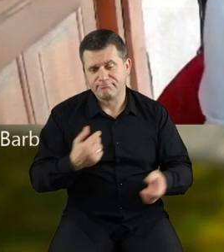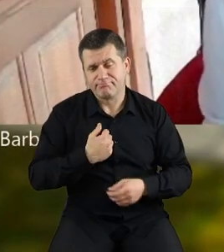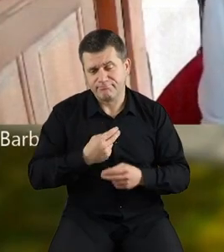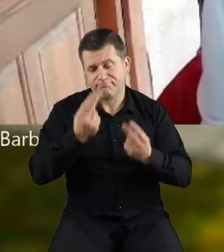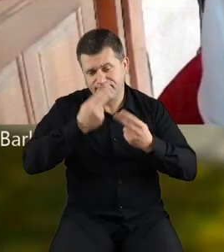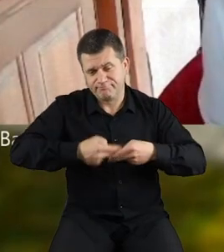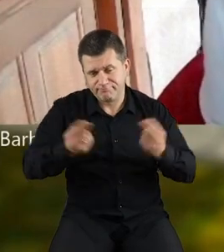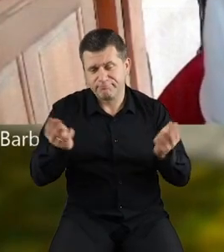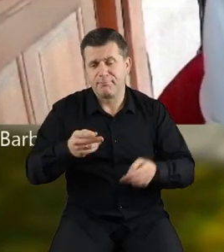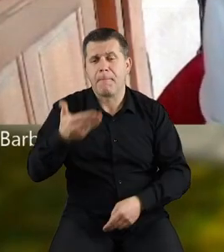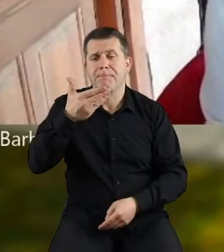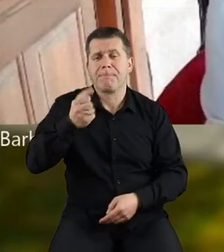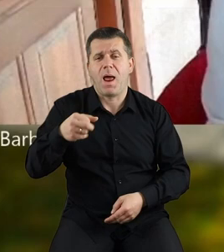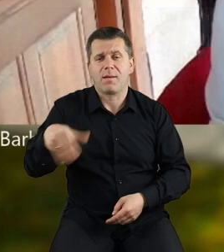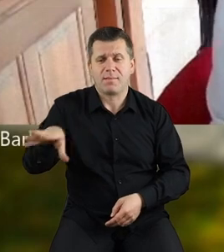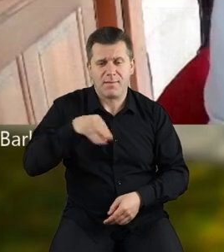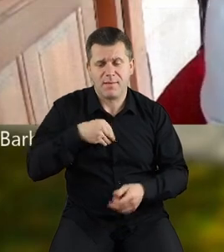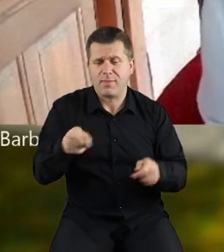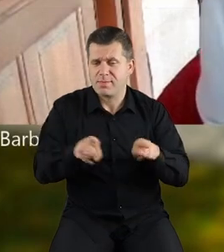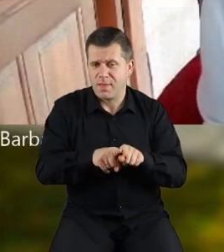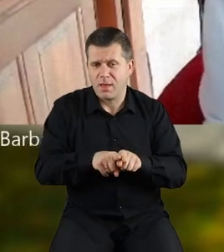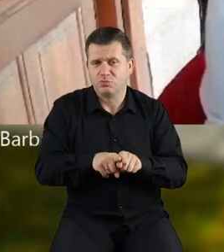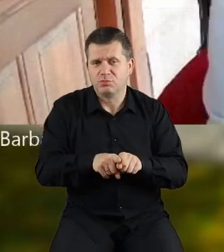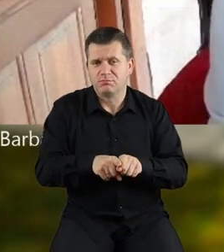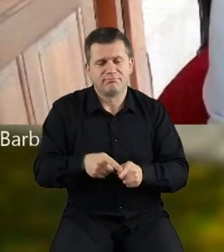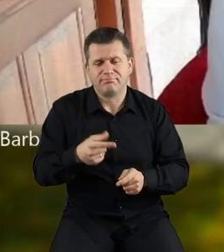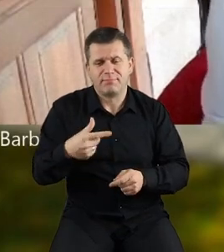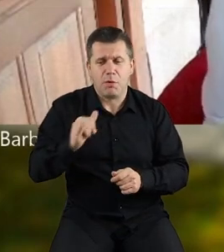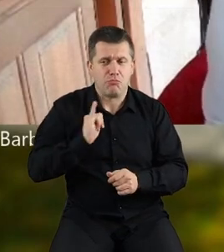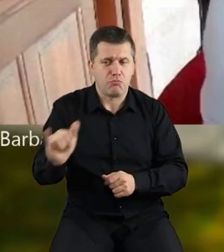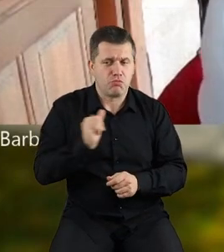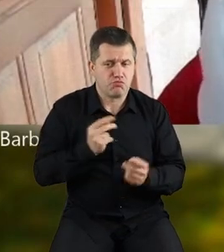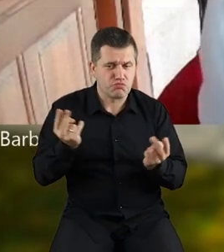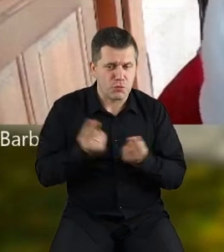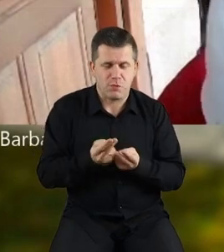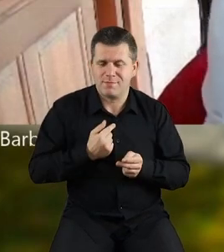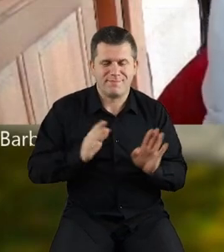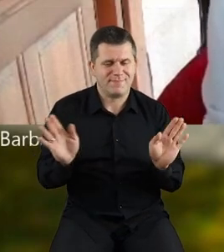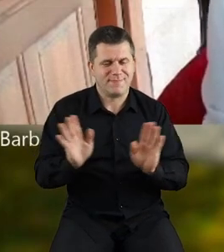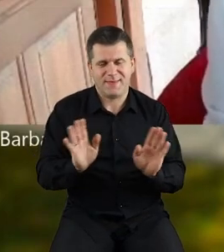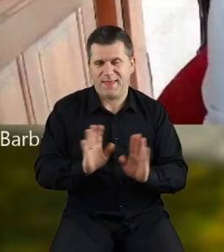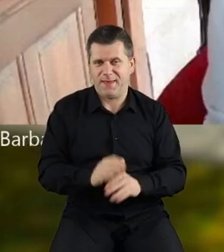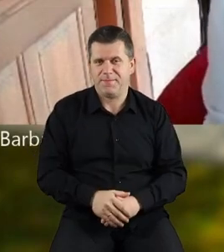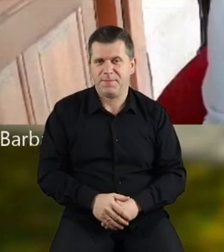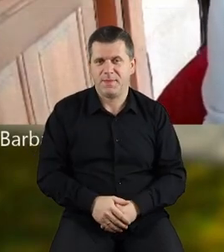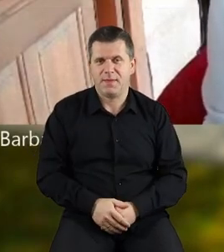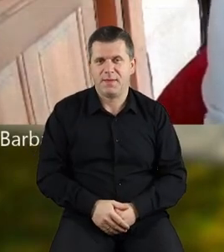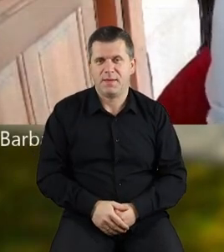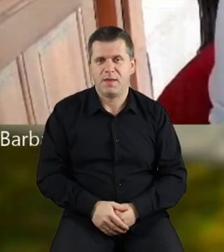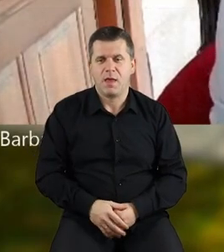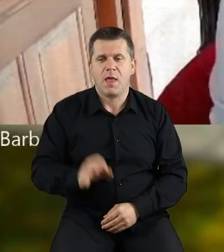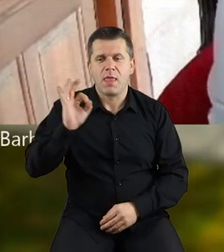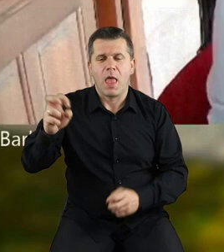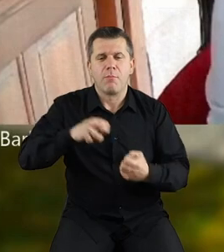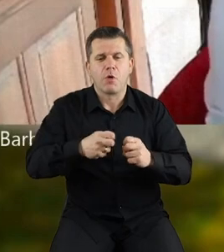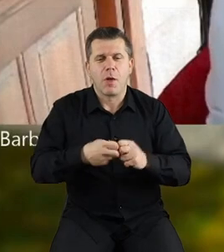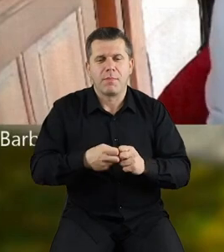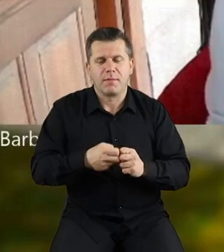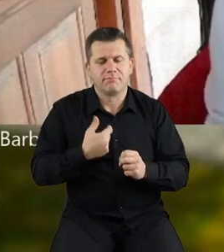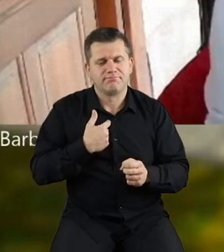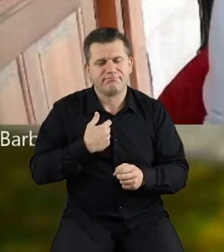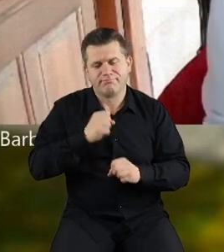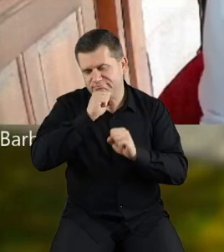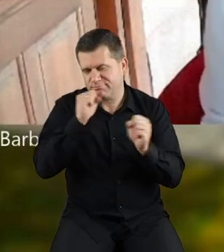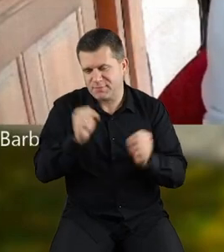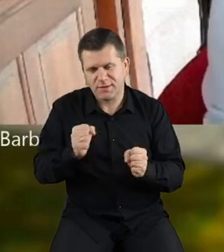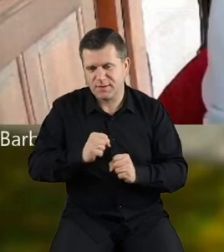nie ukrywam, że z Martą się także absolutnie nie utożsamiam. Nie podzielałam też jej